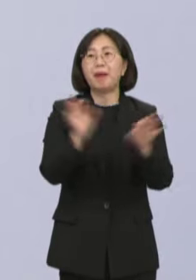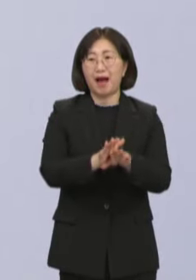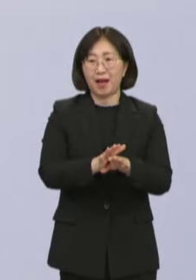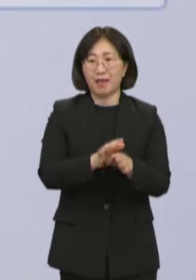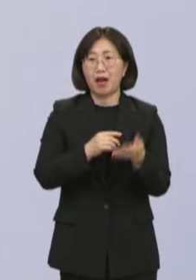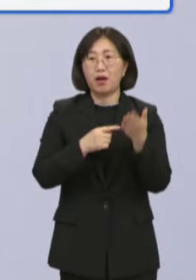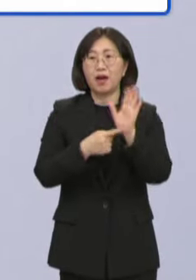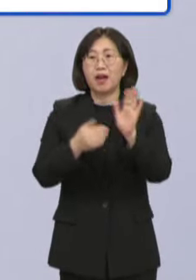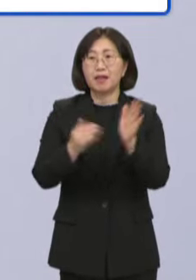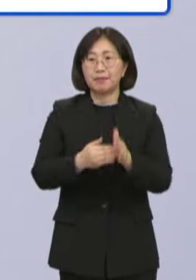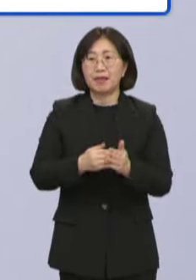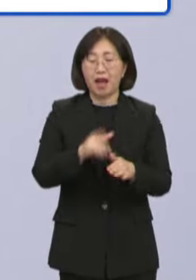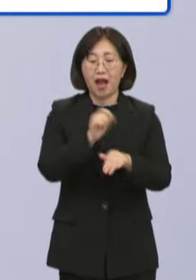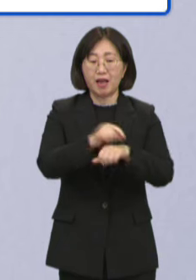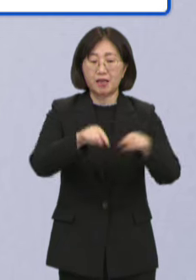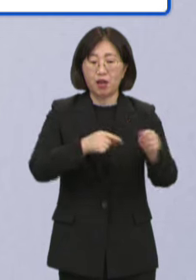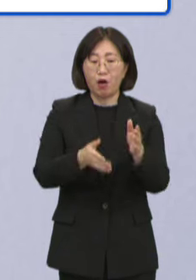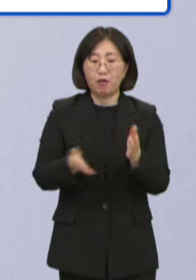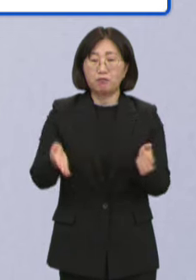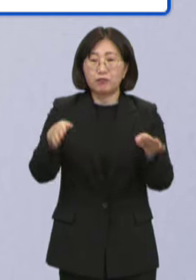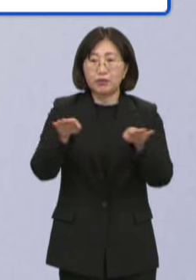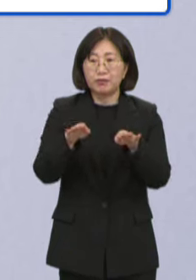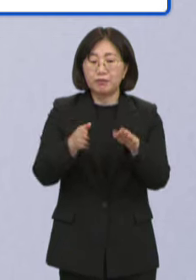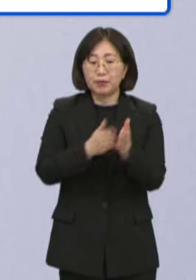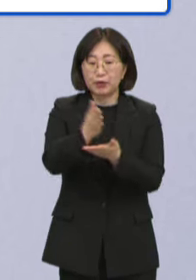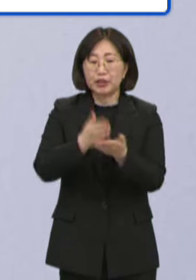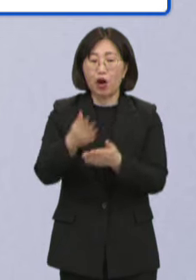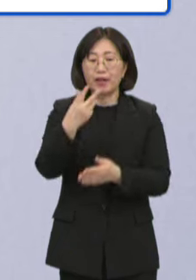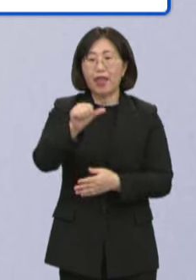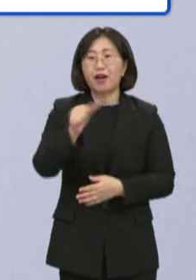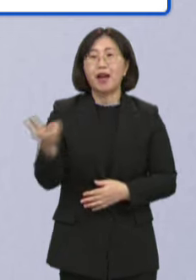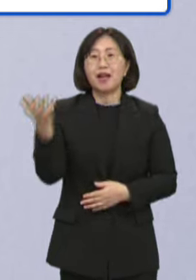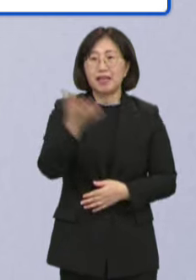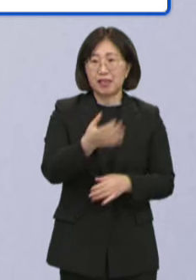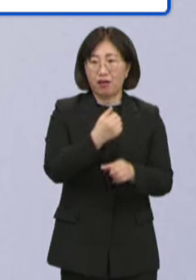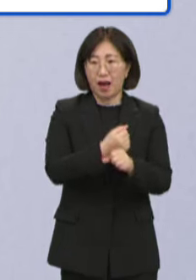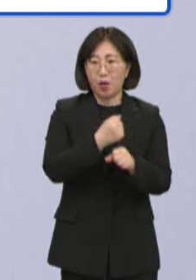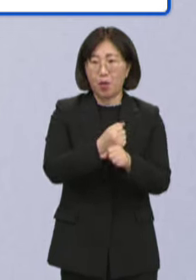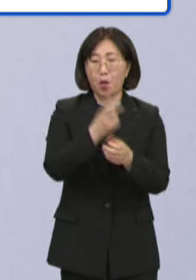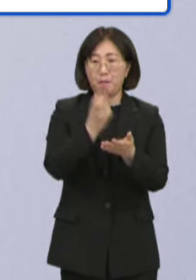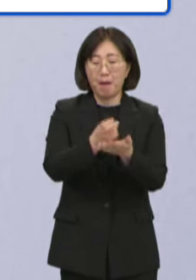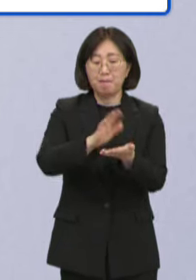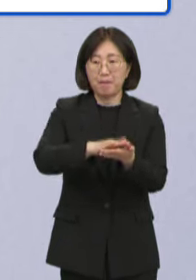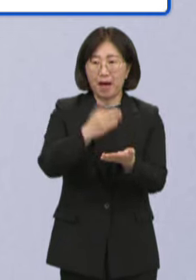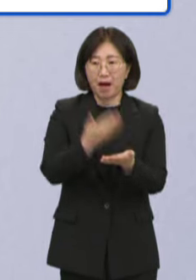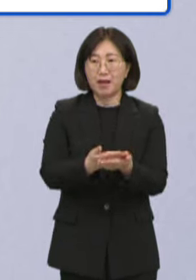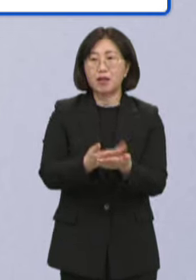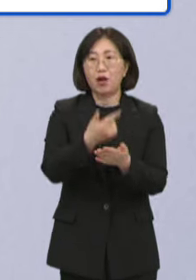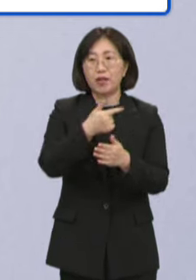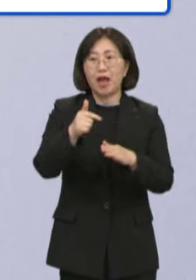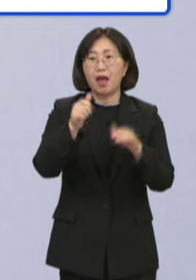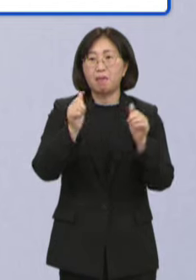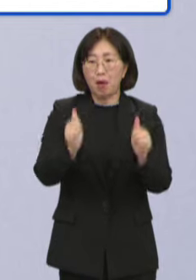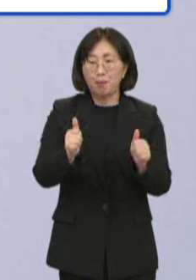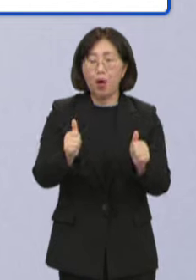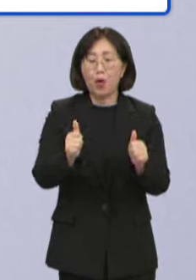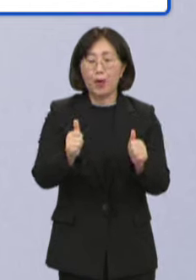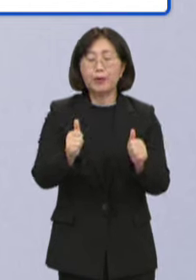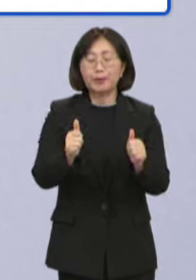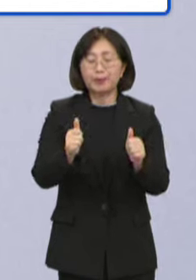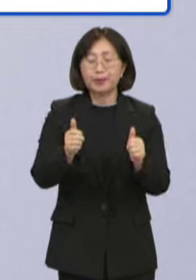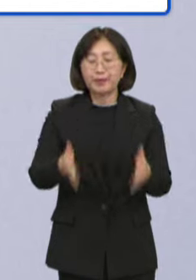않은 5개 행정부처를 이전하고 세종지방법원과 행정법원에 대법원까지 묶어